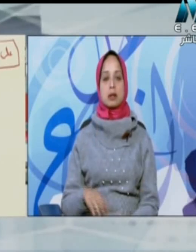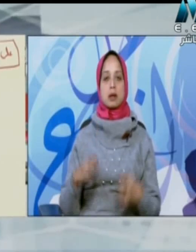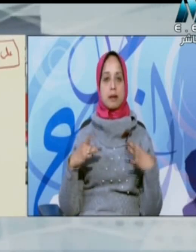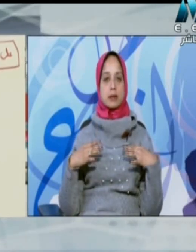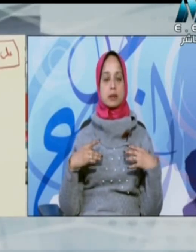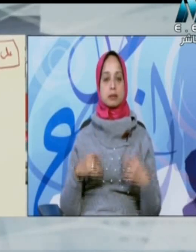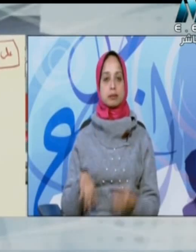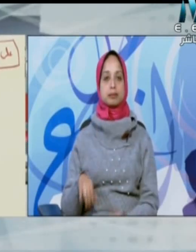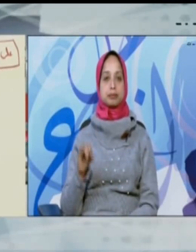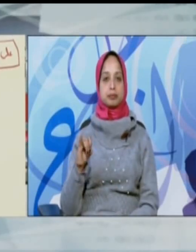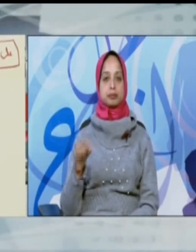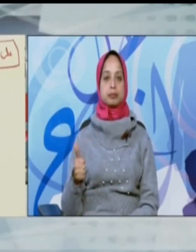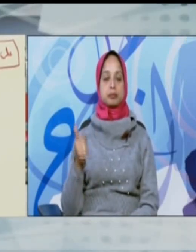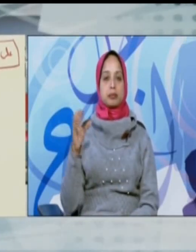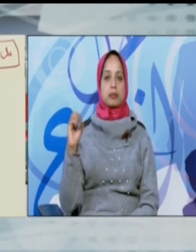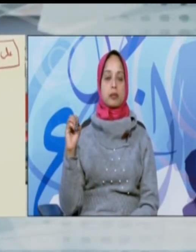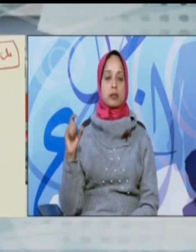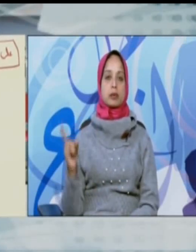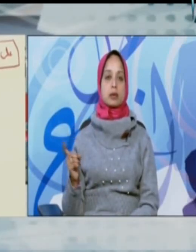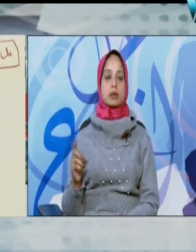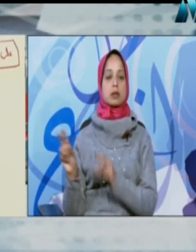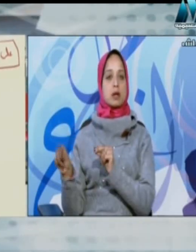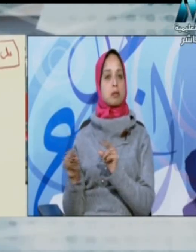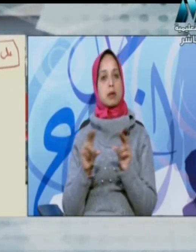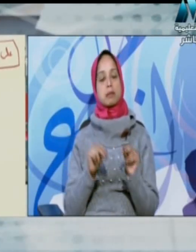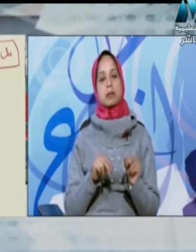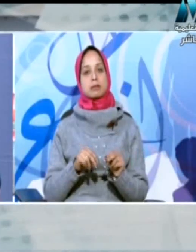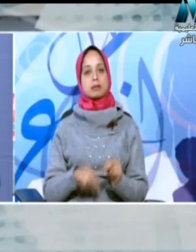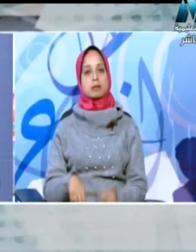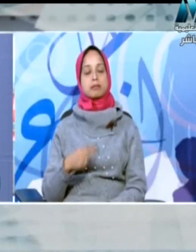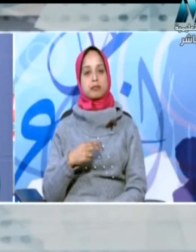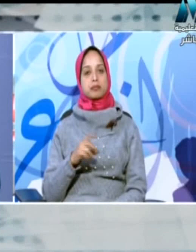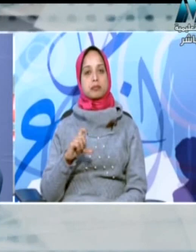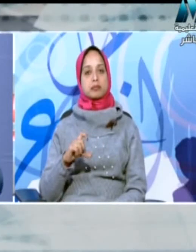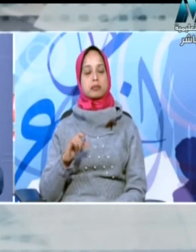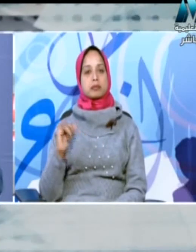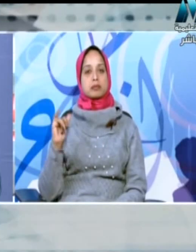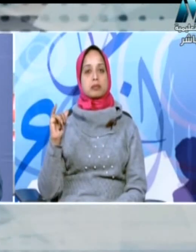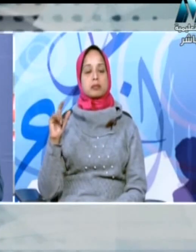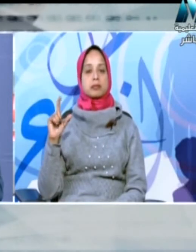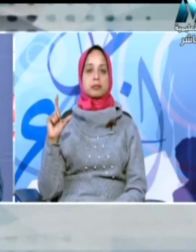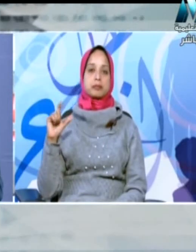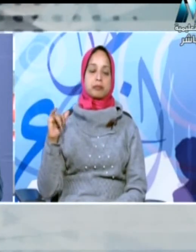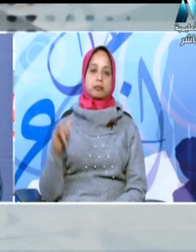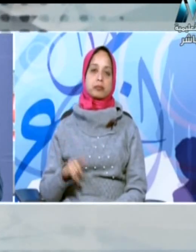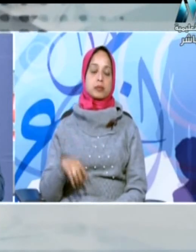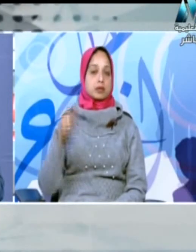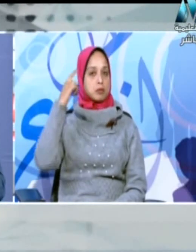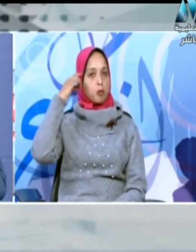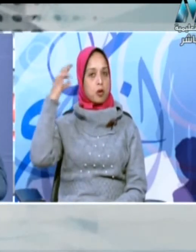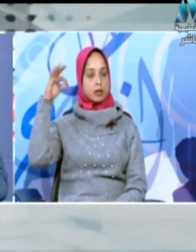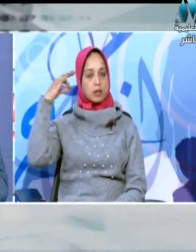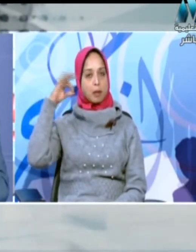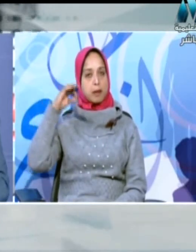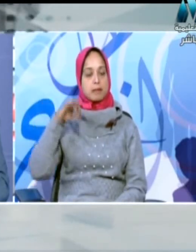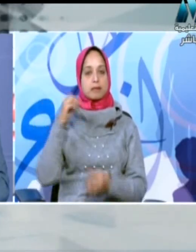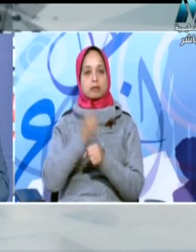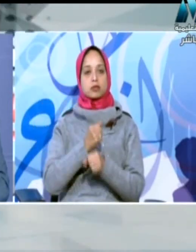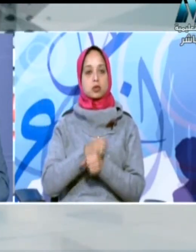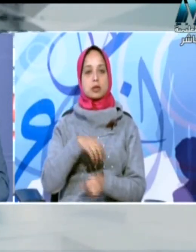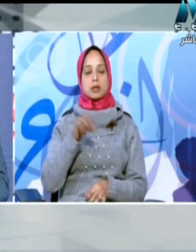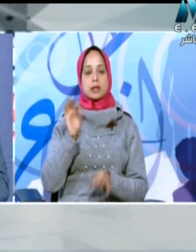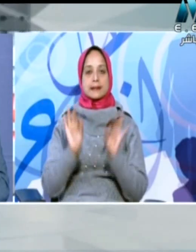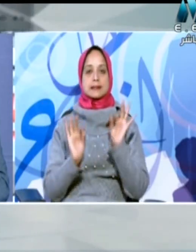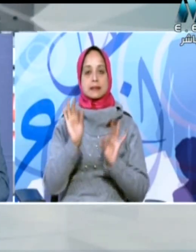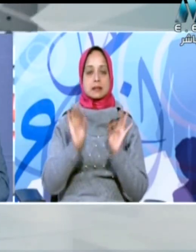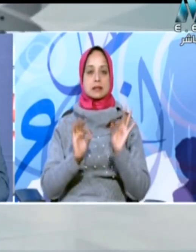عليه ان هو يعتبر زي كده بالظبط عدلي يكن، من اكثر المعتدلين، وكان ذكي جدا في شغله السياسي. علي ماهر طبعا بنقول